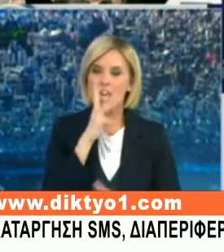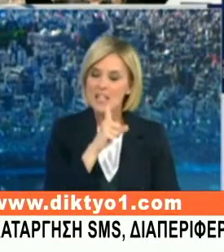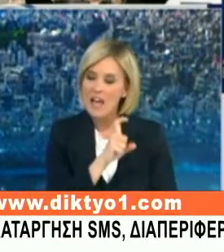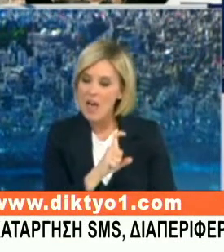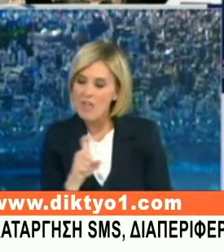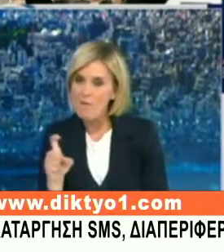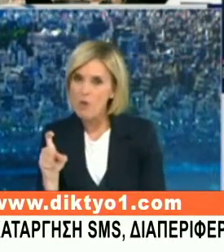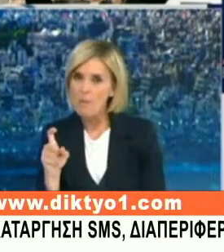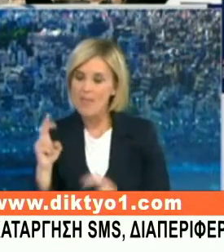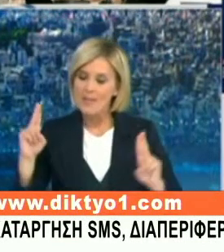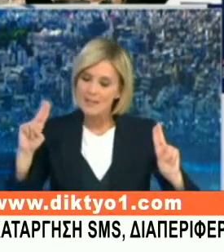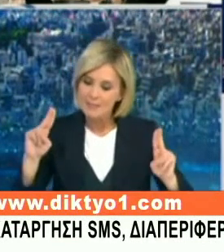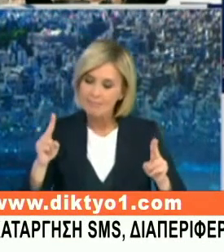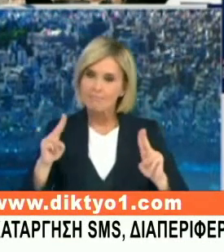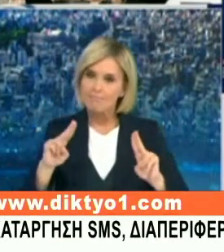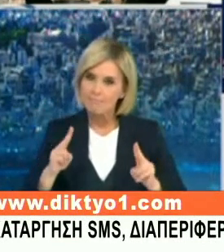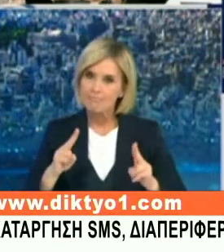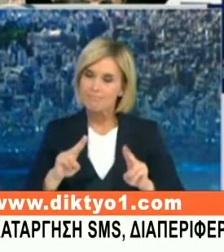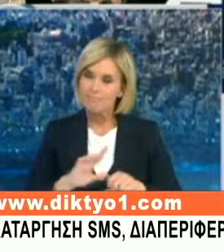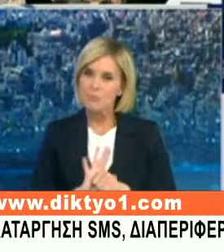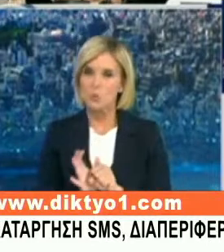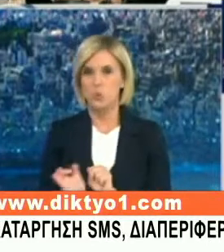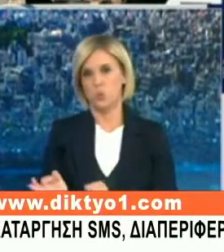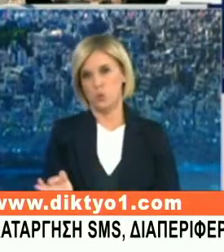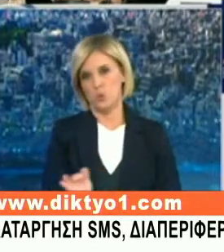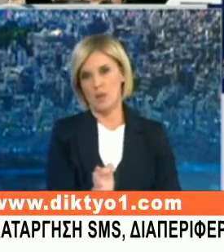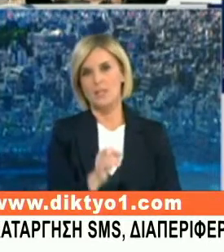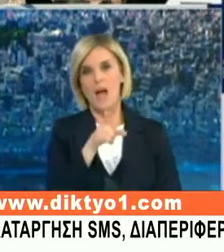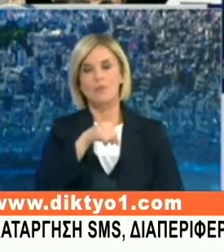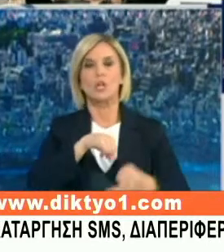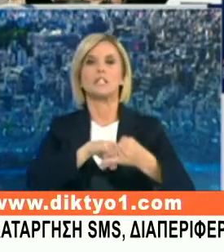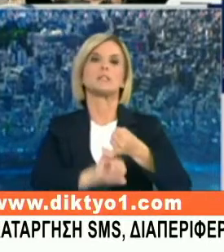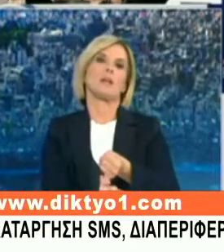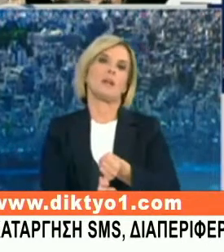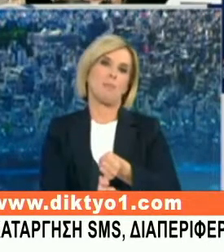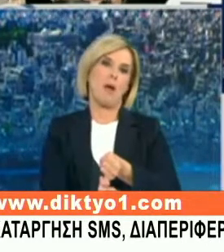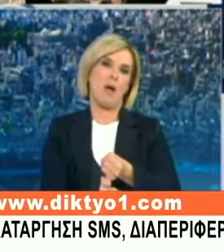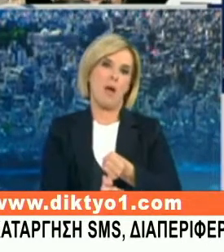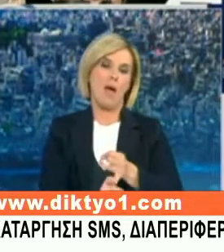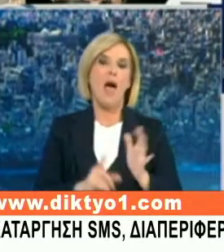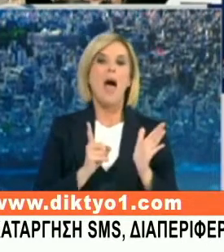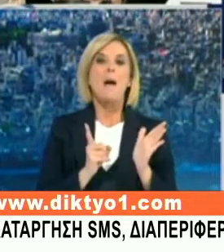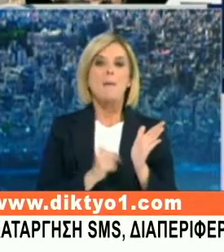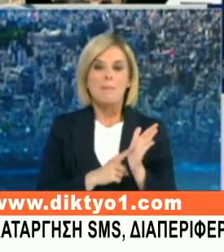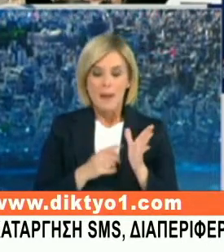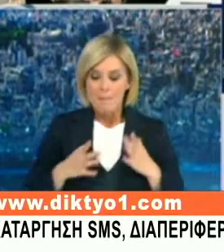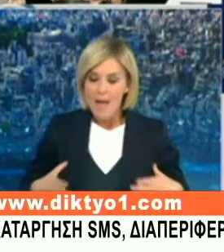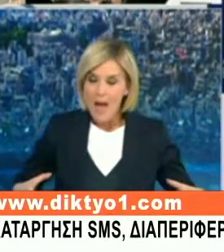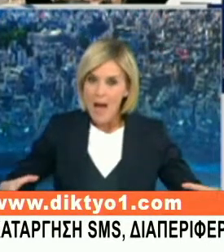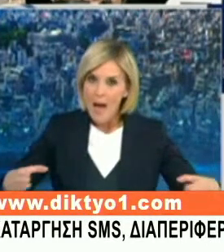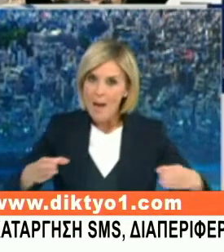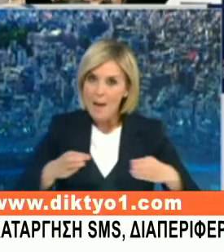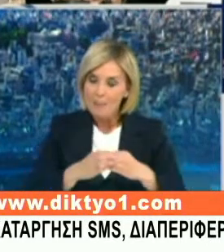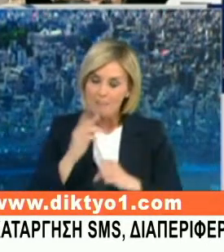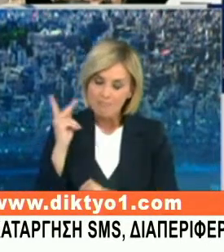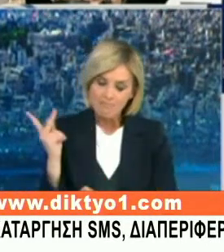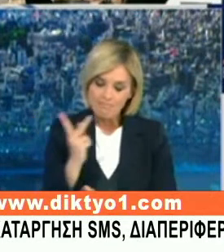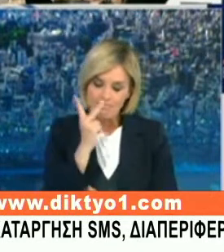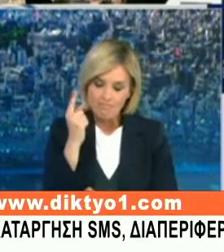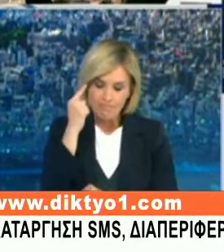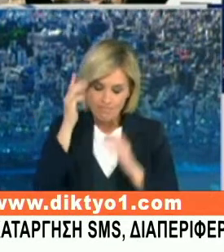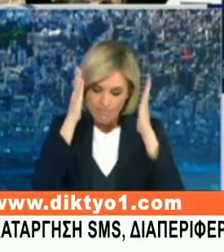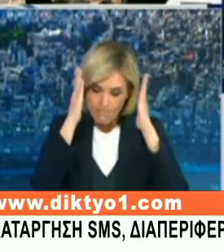το επιδημιολογικό προφίλ της χώρας μας. Αυτό είναι το στοίχημα που πρέπει συλλογικά ως κοινωνία να κερδίσουμε. Στο πλαίσιο αυτό,